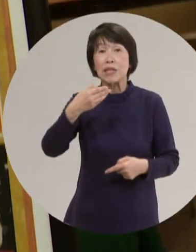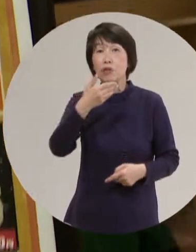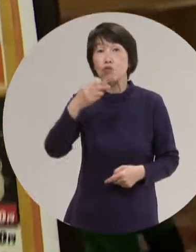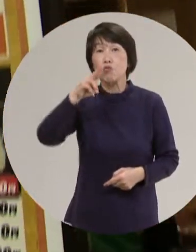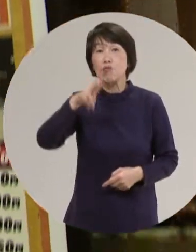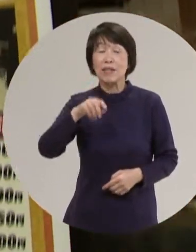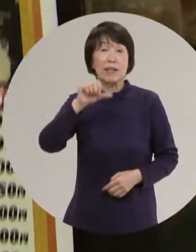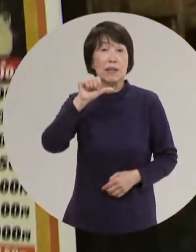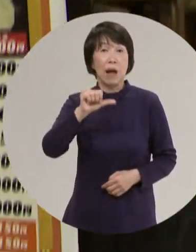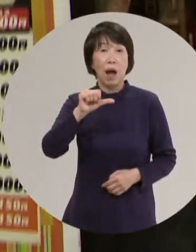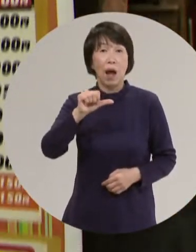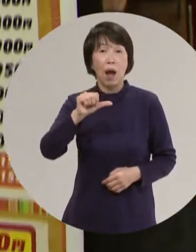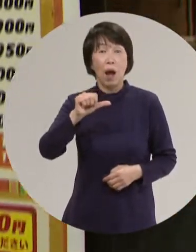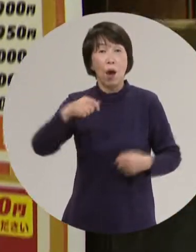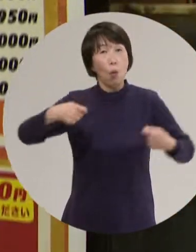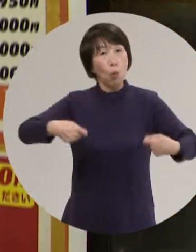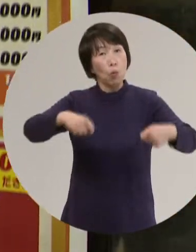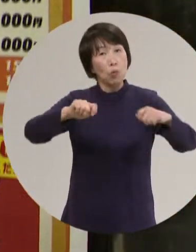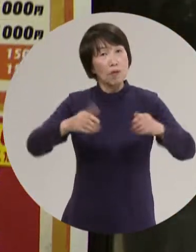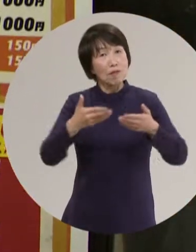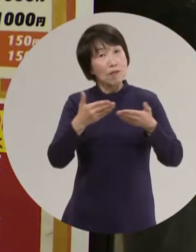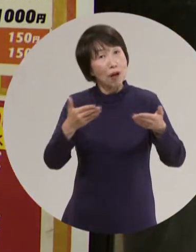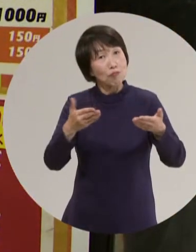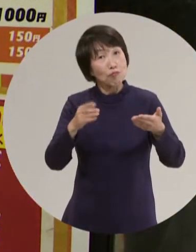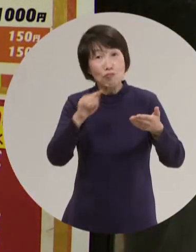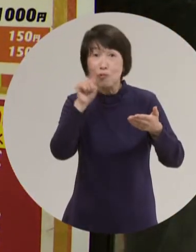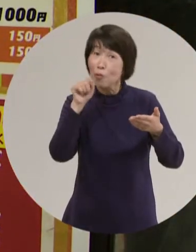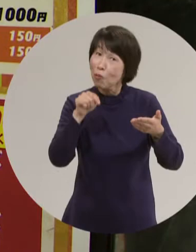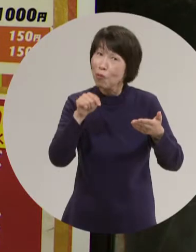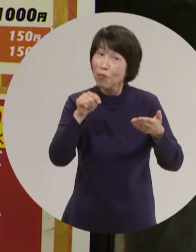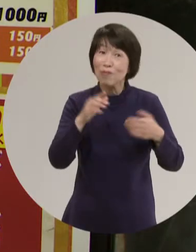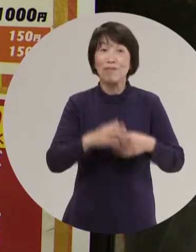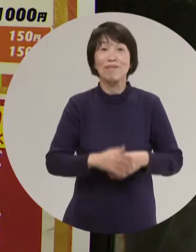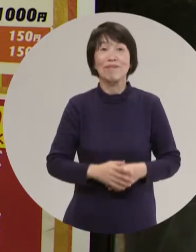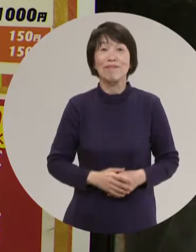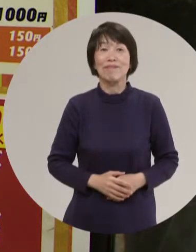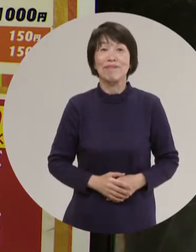お好み焼き屋さんのようですよね。